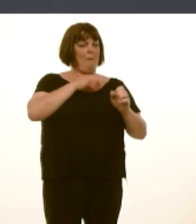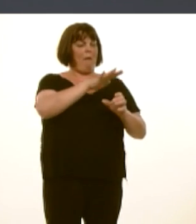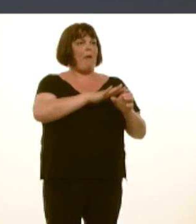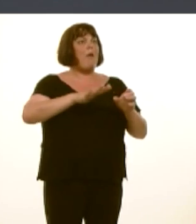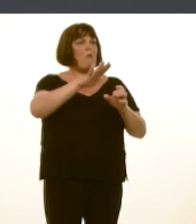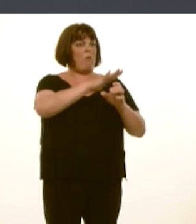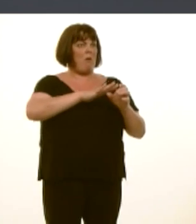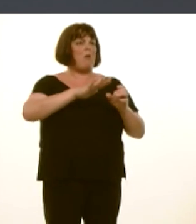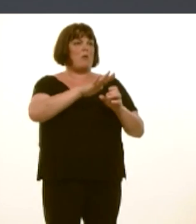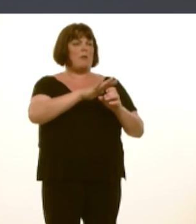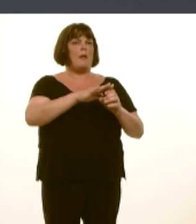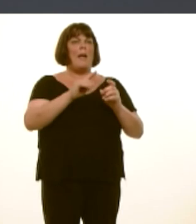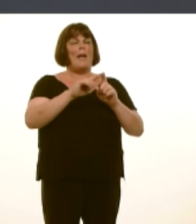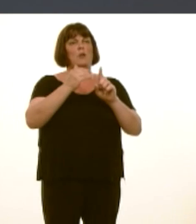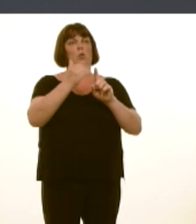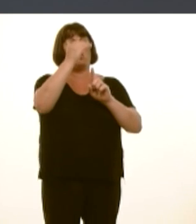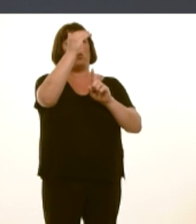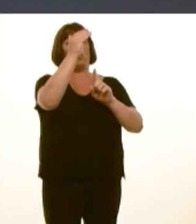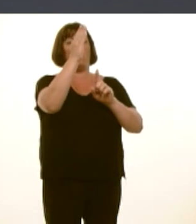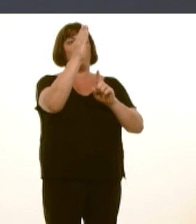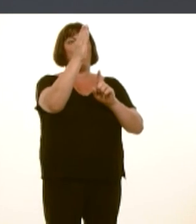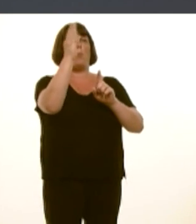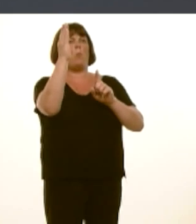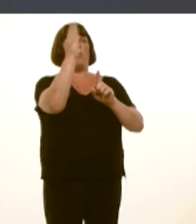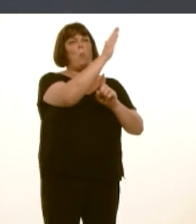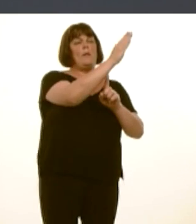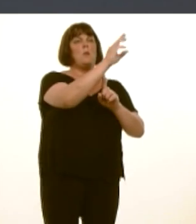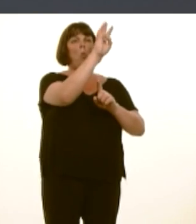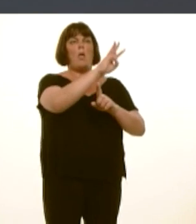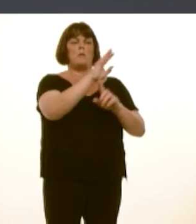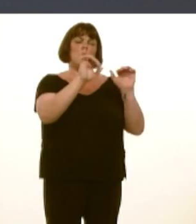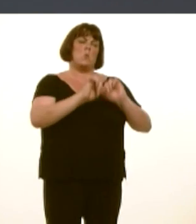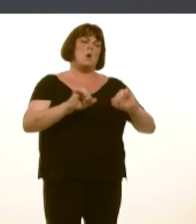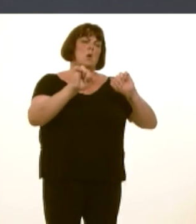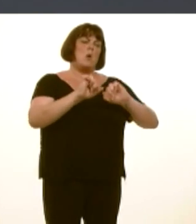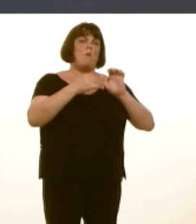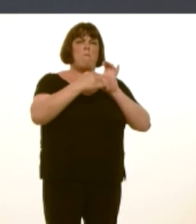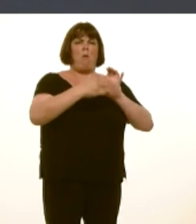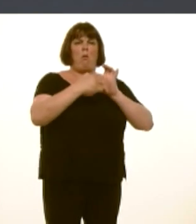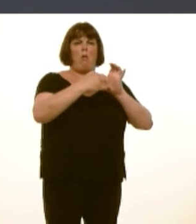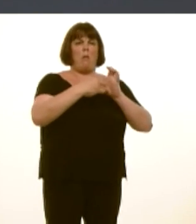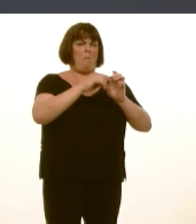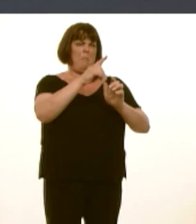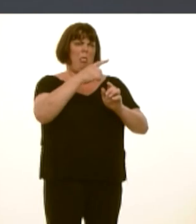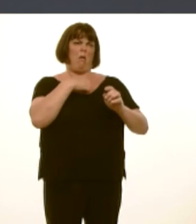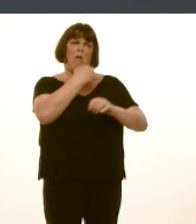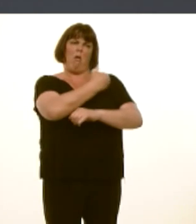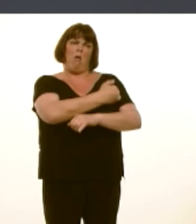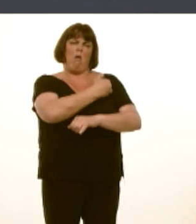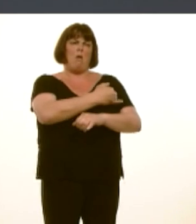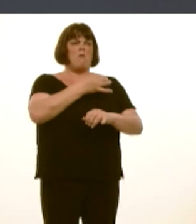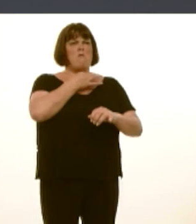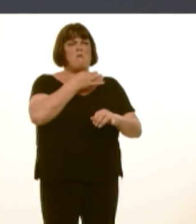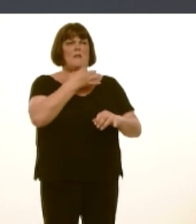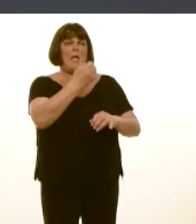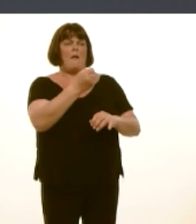aml iawn yn gofod aros misoedd pan maen nhw ar ei mwyaf bregus cyn cael help gan arbenigwyr. Beth all ydych